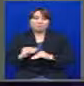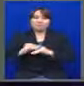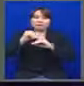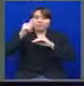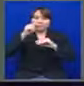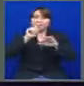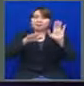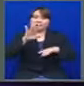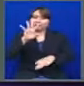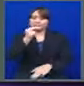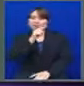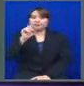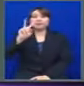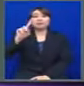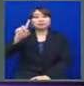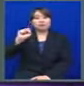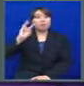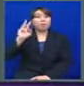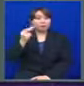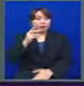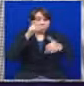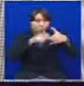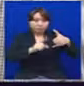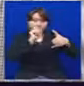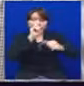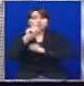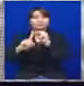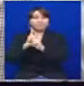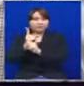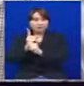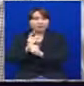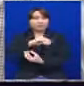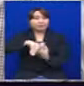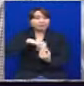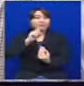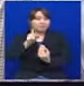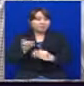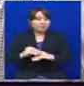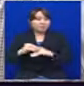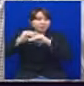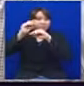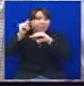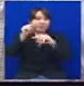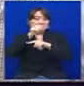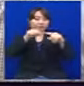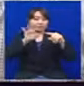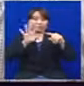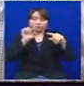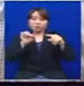ประมาณ 40,000 ถึง 160,000 บาทต่อคนต่อปีซึ่งจะทำให้เศรษฐกิจขยายตัวเพิ่มขึ้นร้อยละ